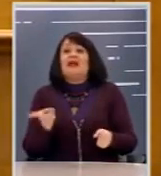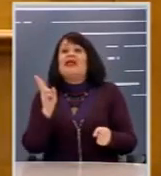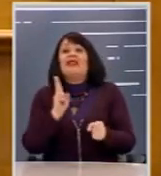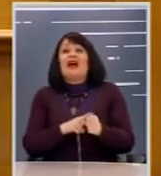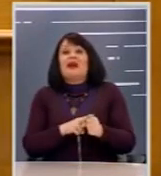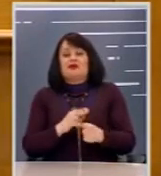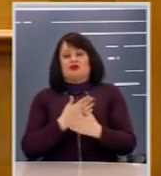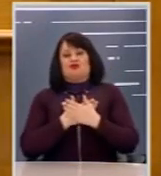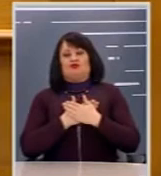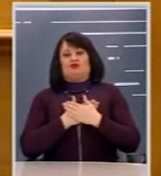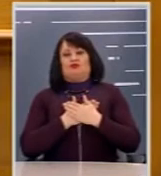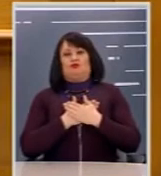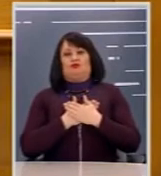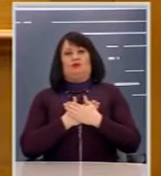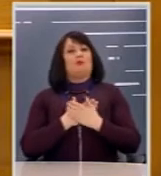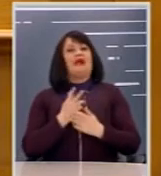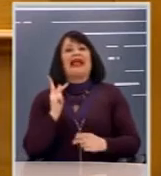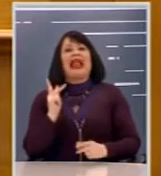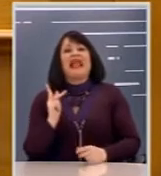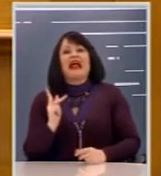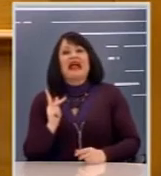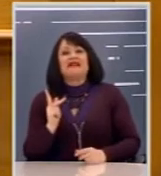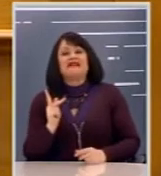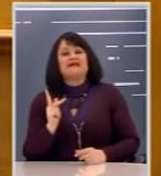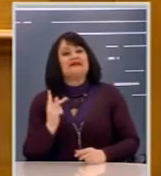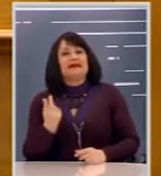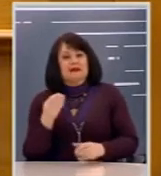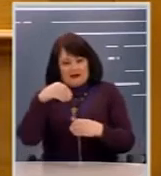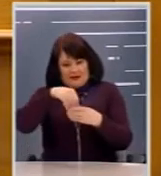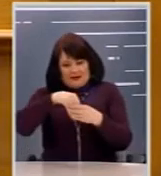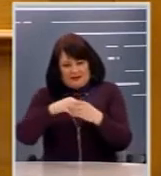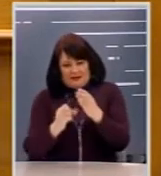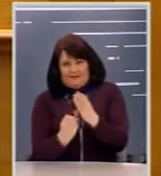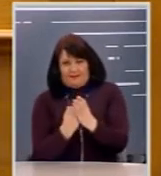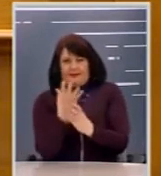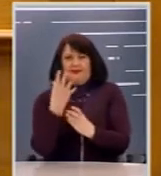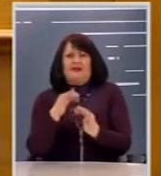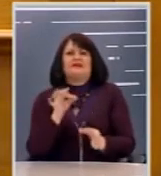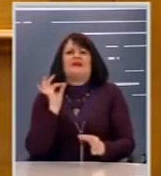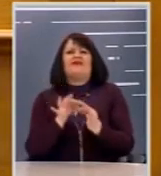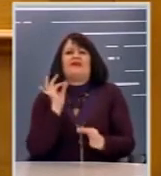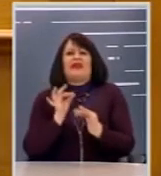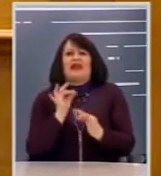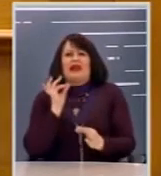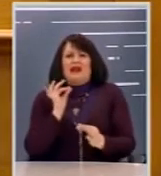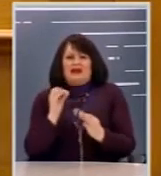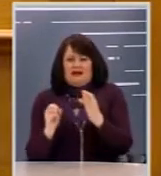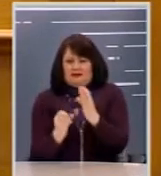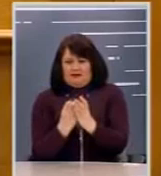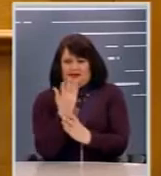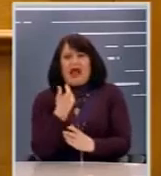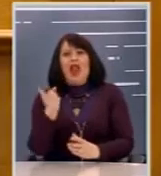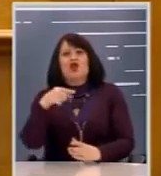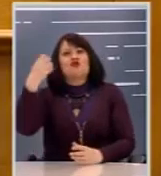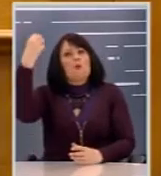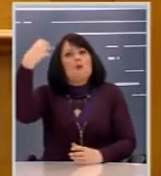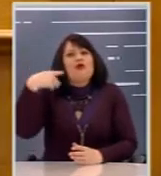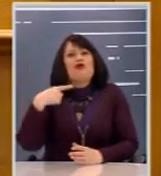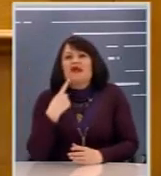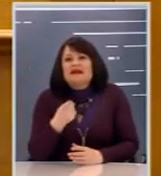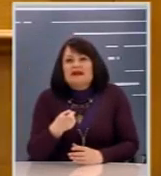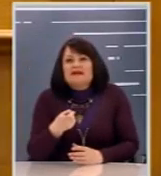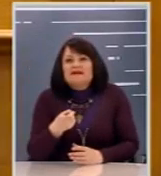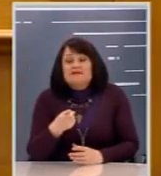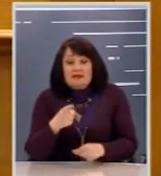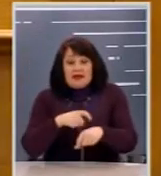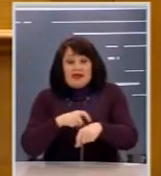Κάλχαντα. Ο Κάλχας λοιπόν είχε φυτέψει ένα αμπέλι. Κάποιος ντόπιος προφήτης άλλος του έλεγε ότι δεν